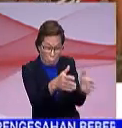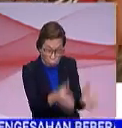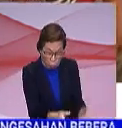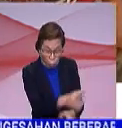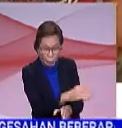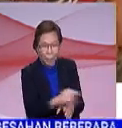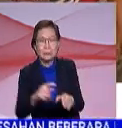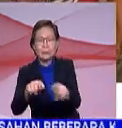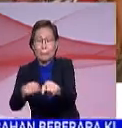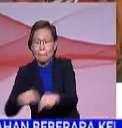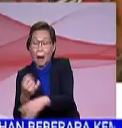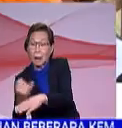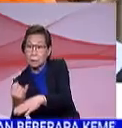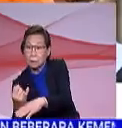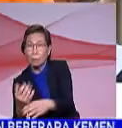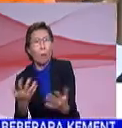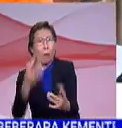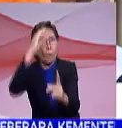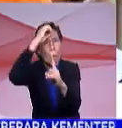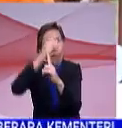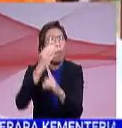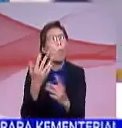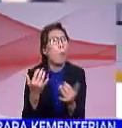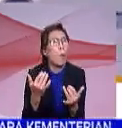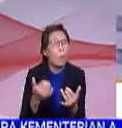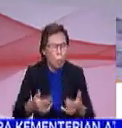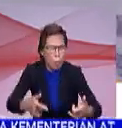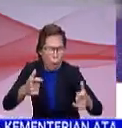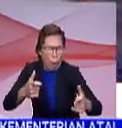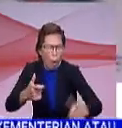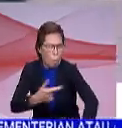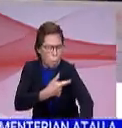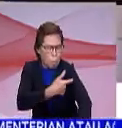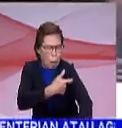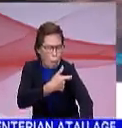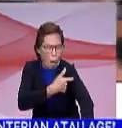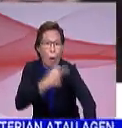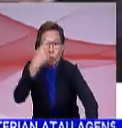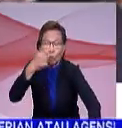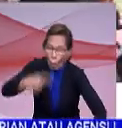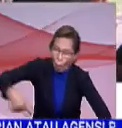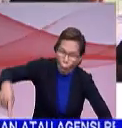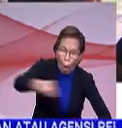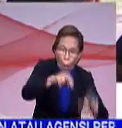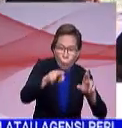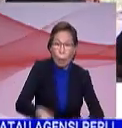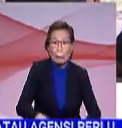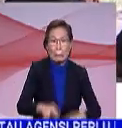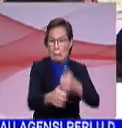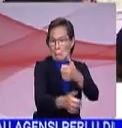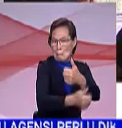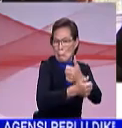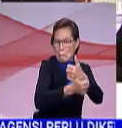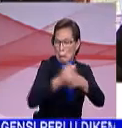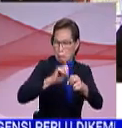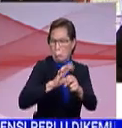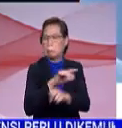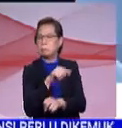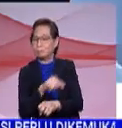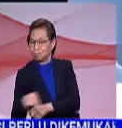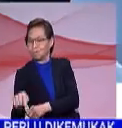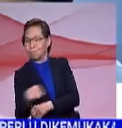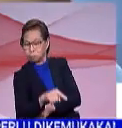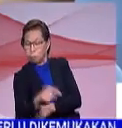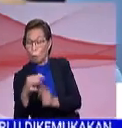kawasan industri. Matlamatnya, mempercepatkan proses pemberian vaksin kepada rakyat yang terdedah risiko jangkitan